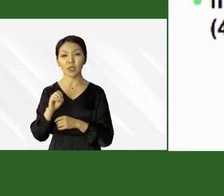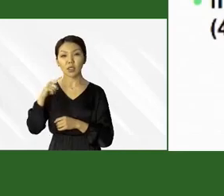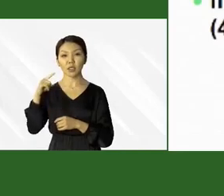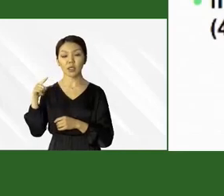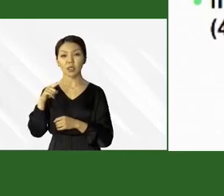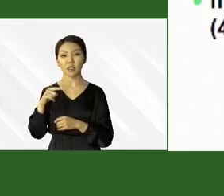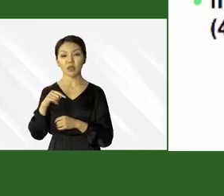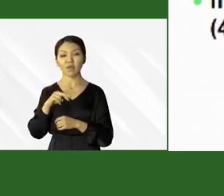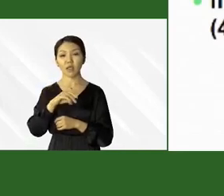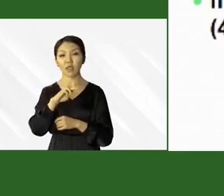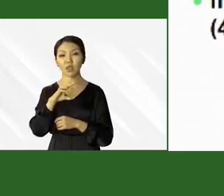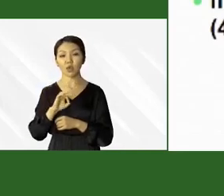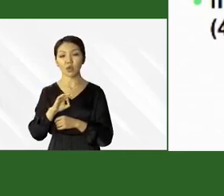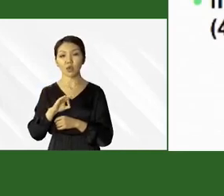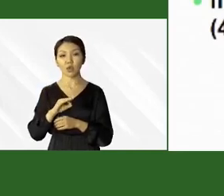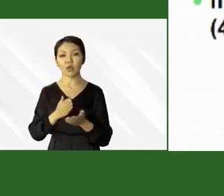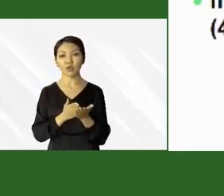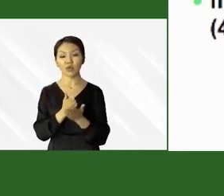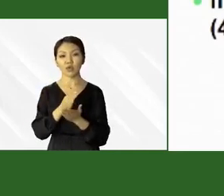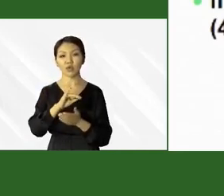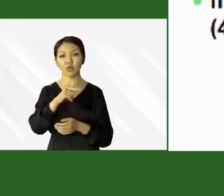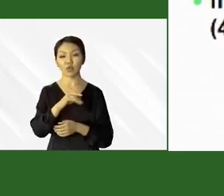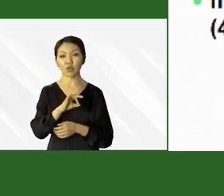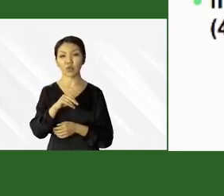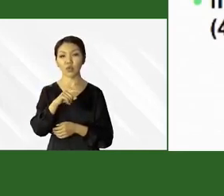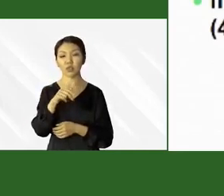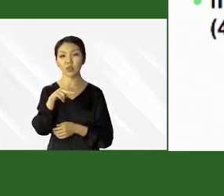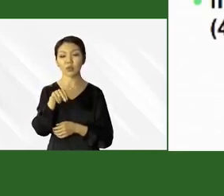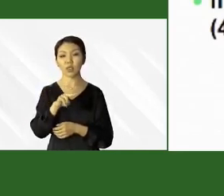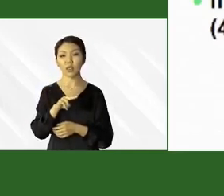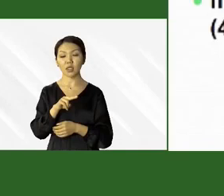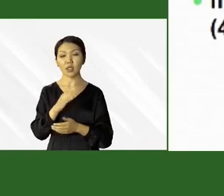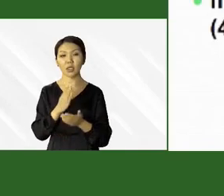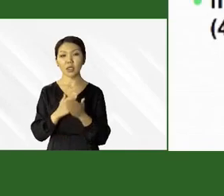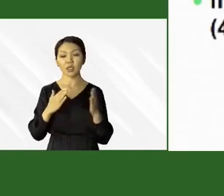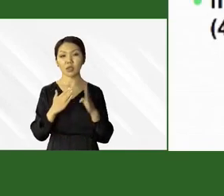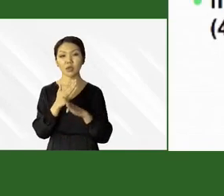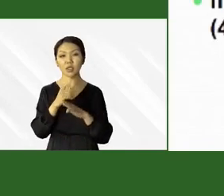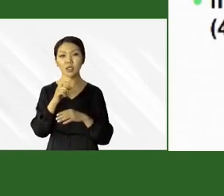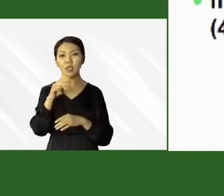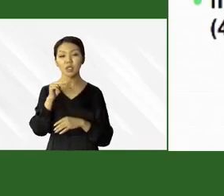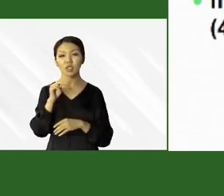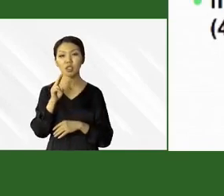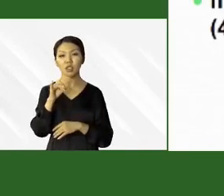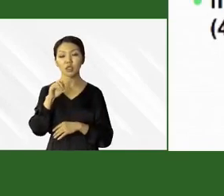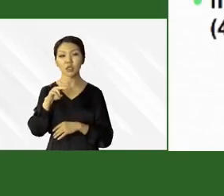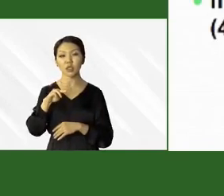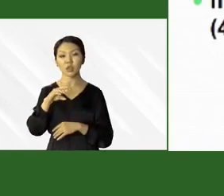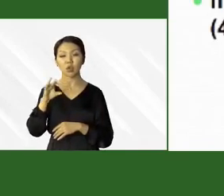Кыргызского Алатау на юго-запад отходит отрог Эчкили-Тоу. Крутые склоны